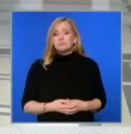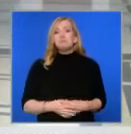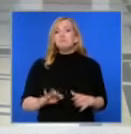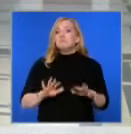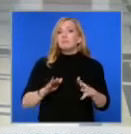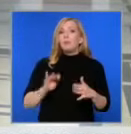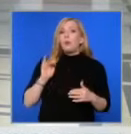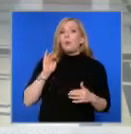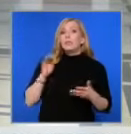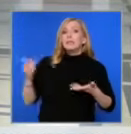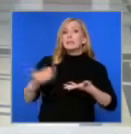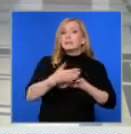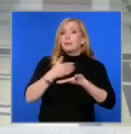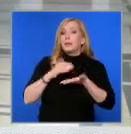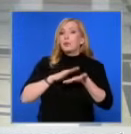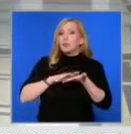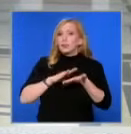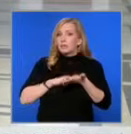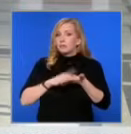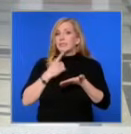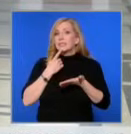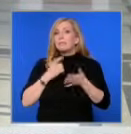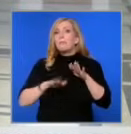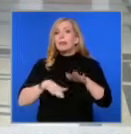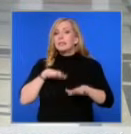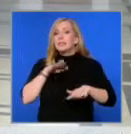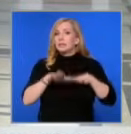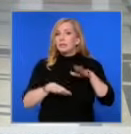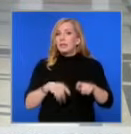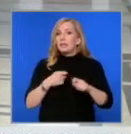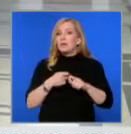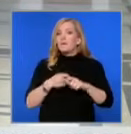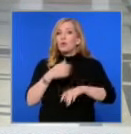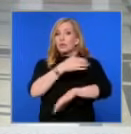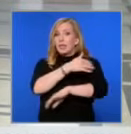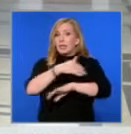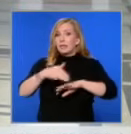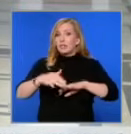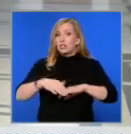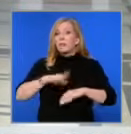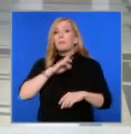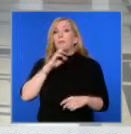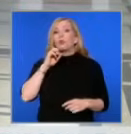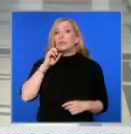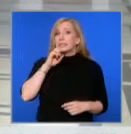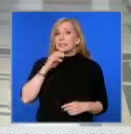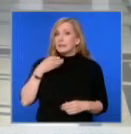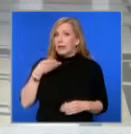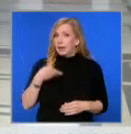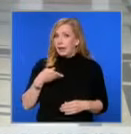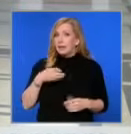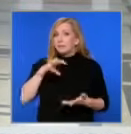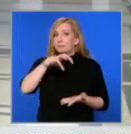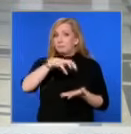Ако бъдат събрани доказателства за престъпления, които са извършени пък от граничните служителите на граничен